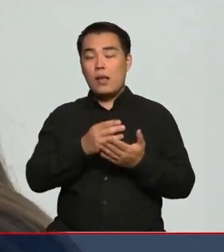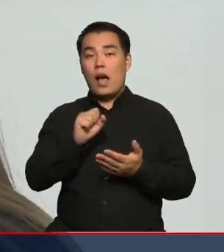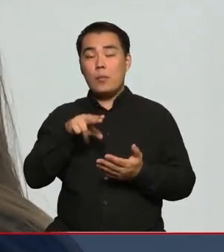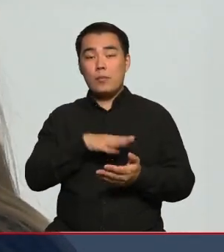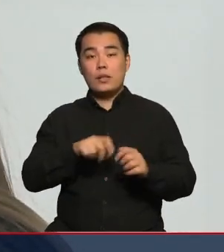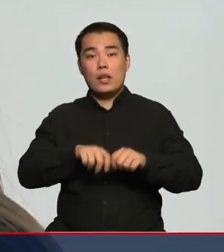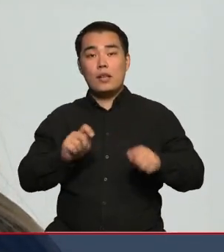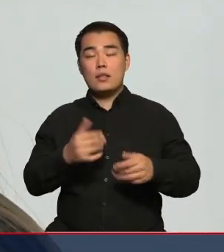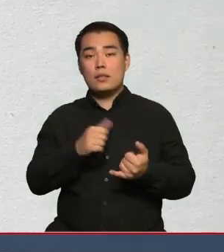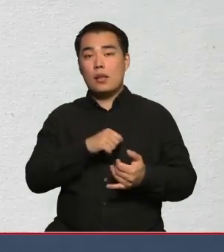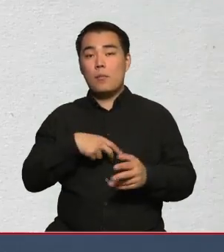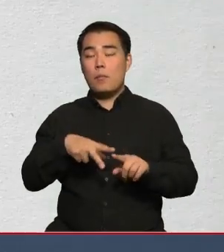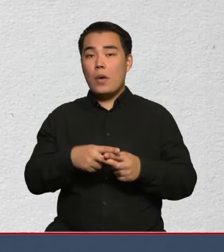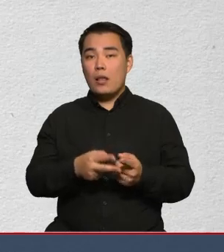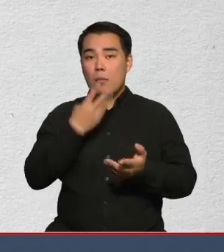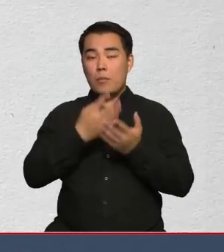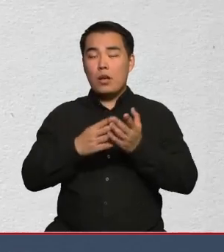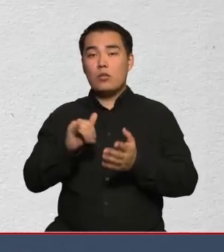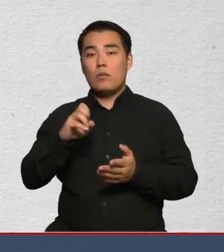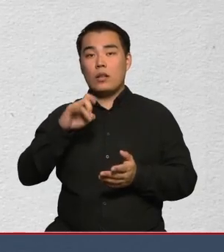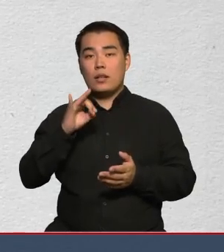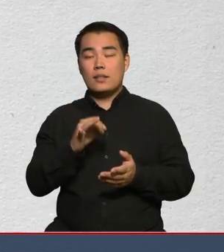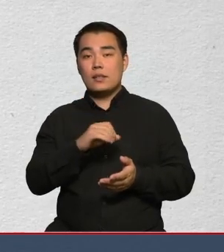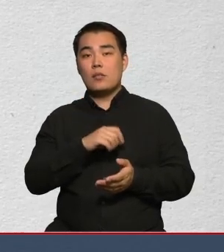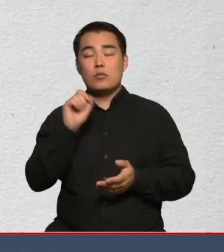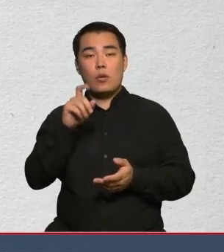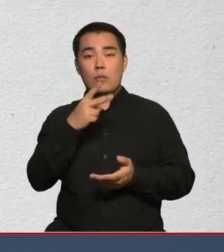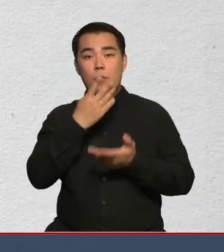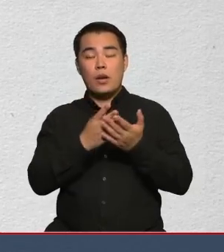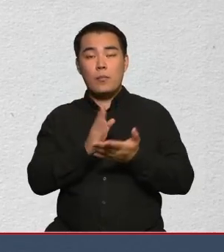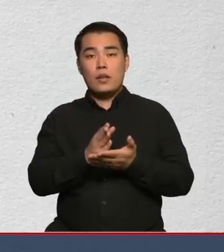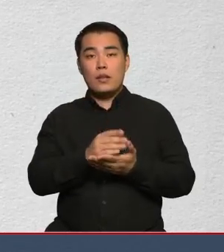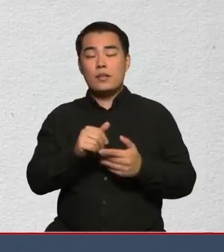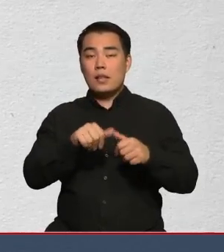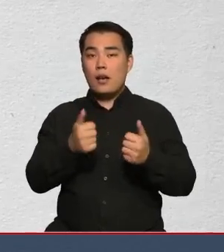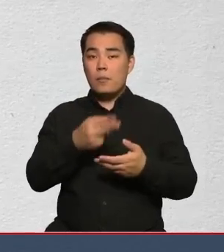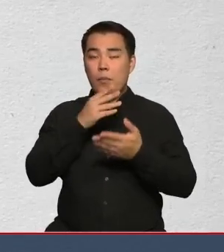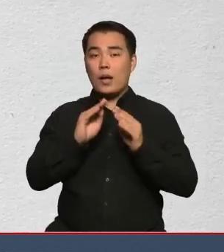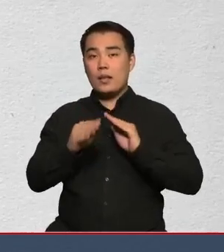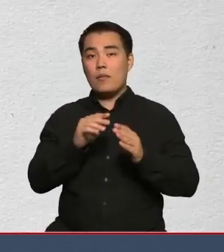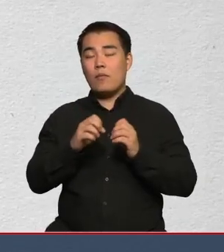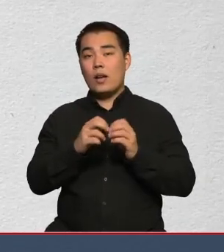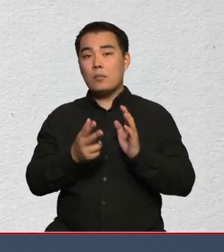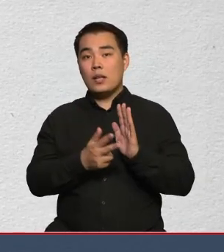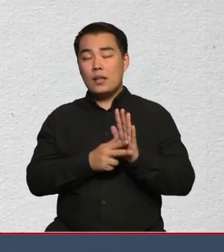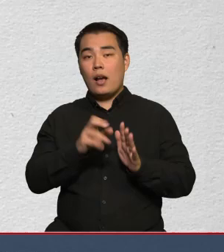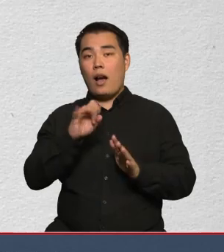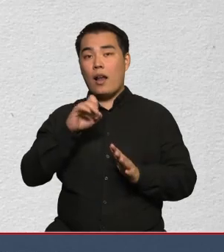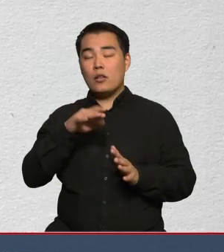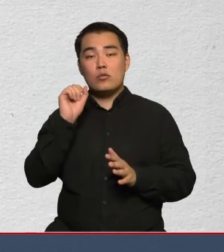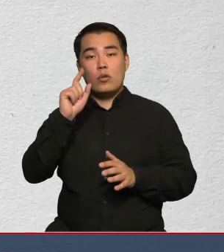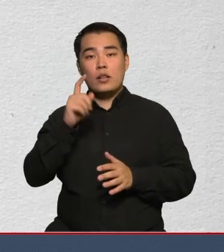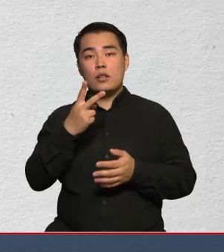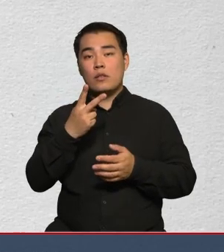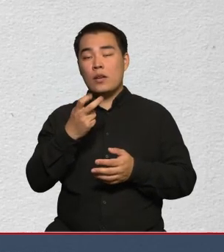млрд тенге Почти половина из них ювелирные изделия например вот эти часы с фигурками на циферблате из восемнадцати каратное оценили в